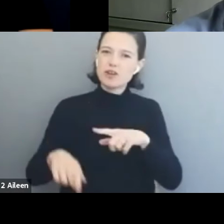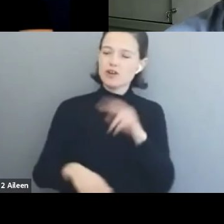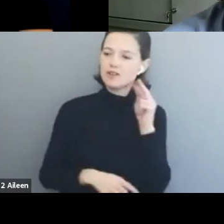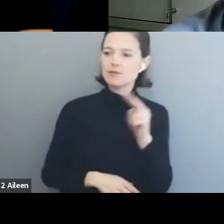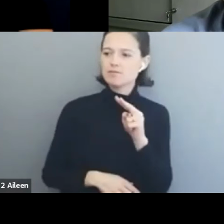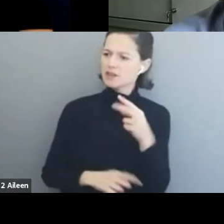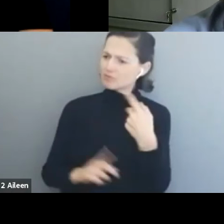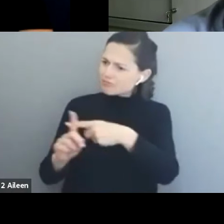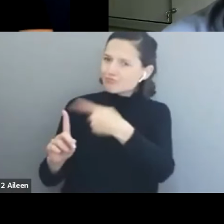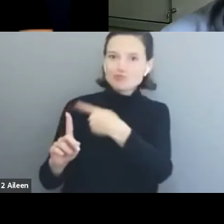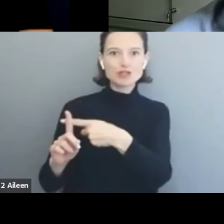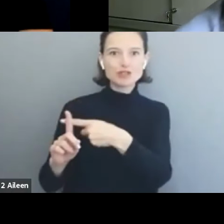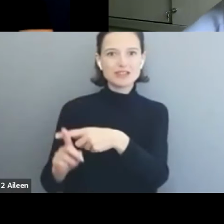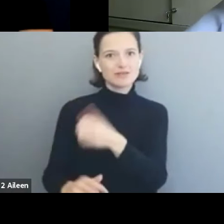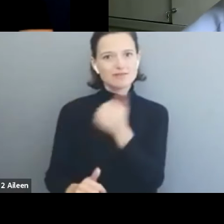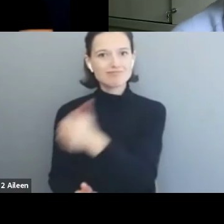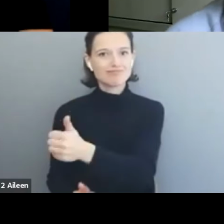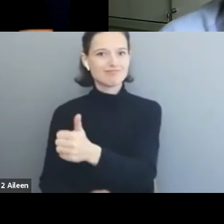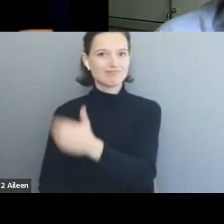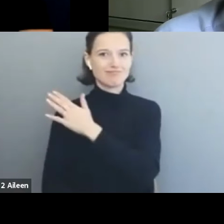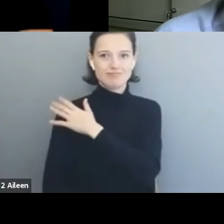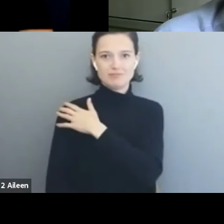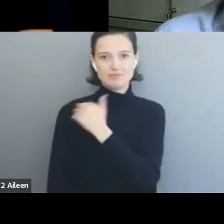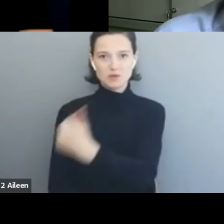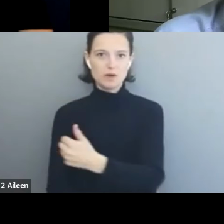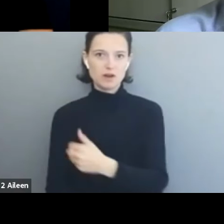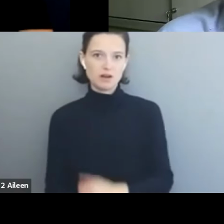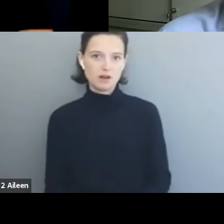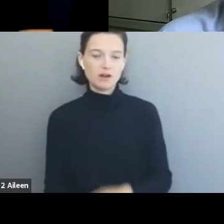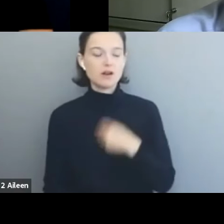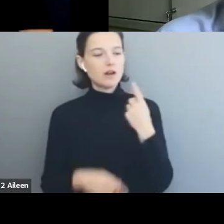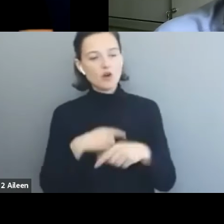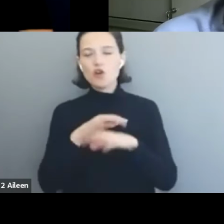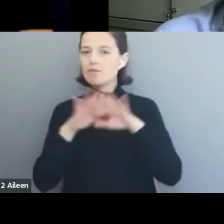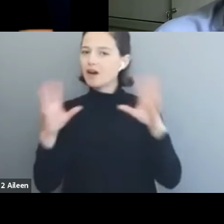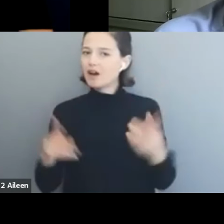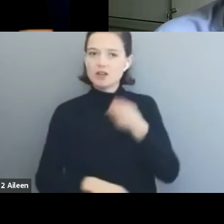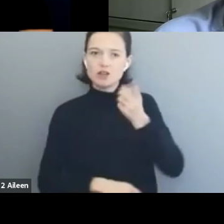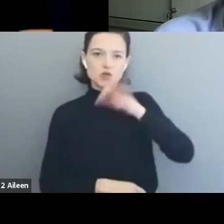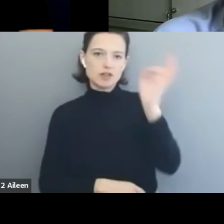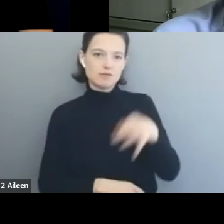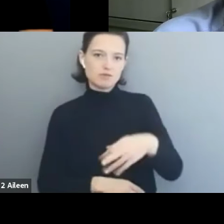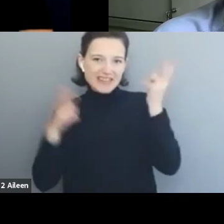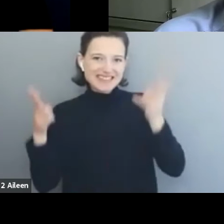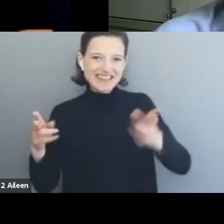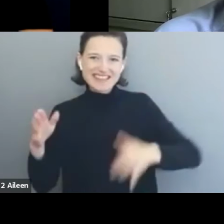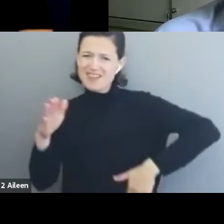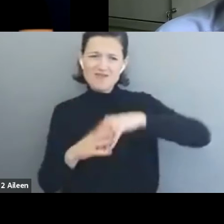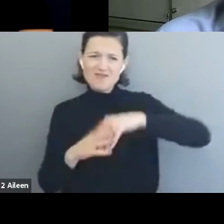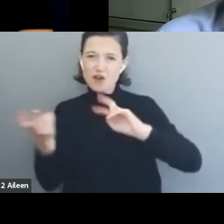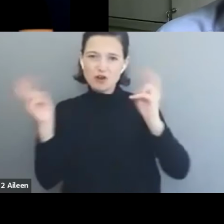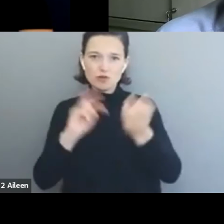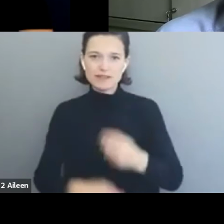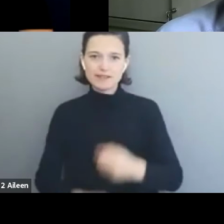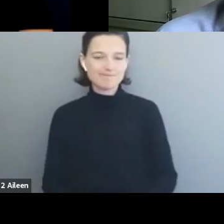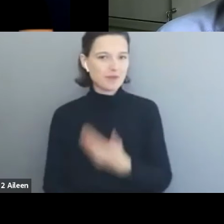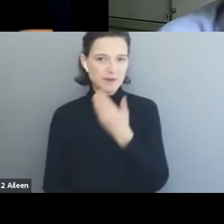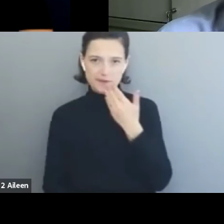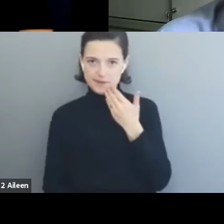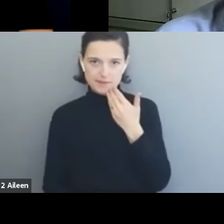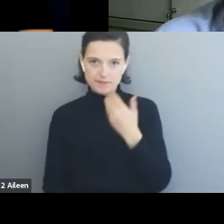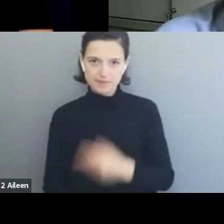positives Feedback gibt. Ja. Und es wird nicht immer alles zu 100% richtig sein. Ja. Aber